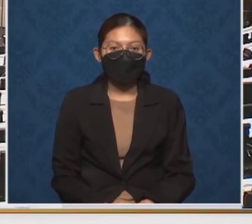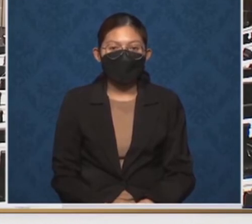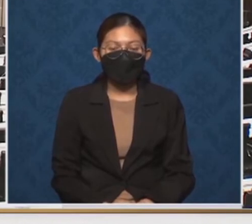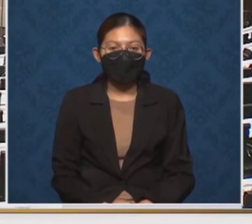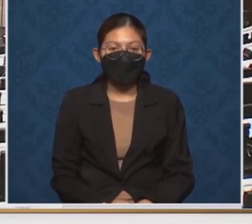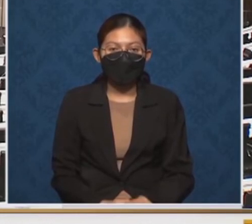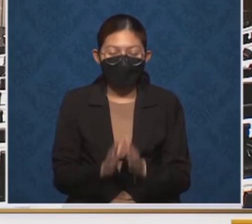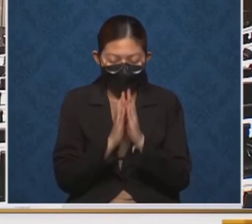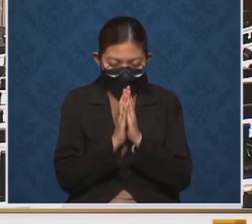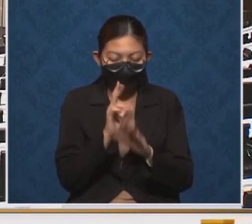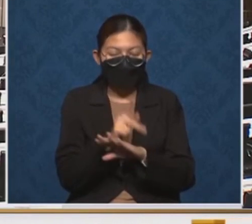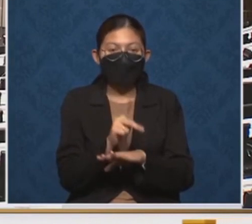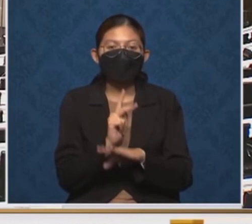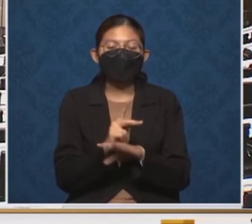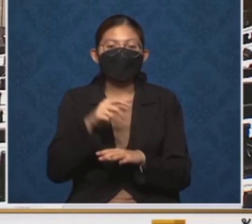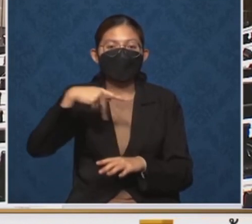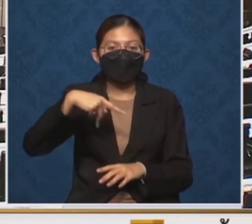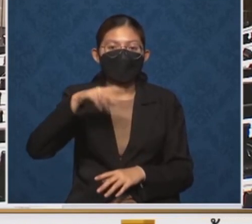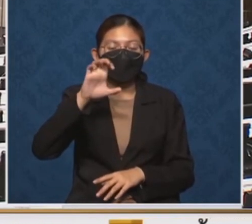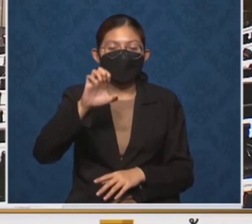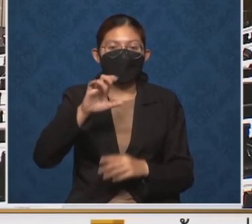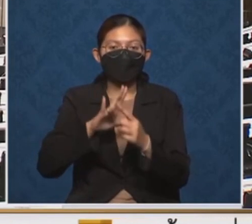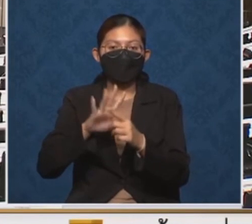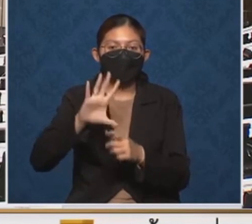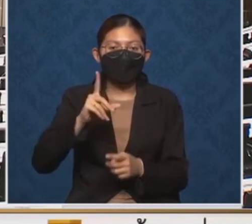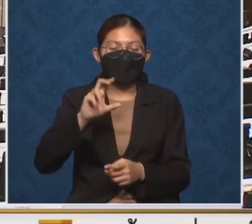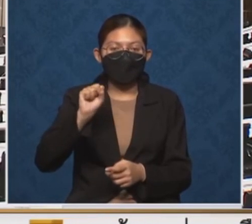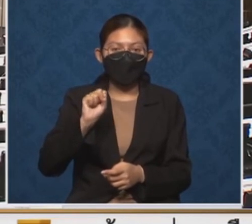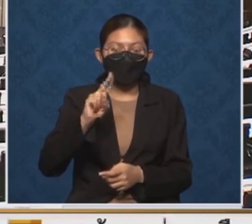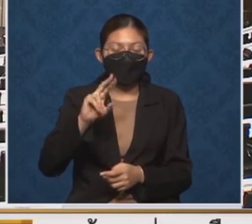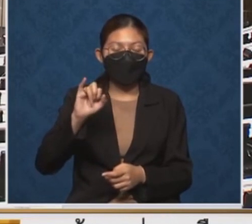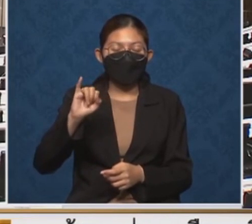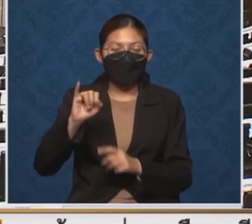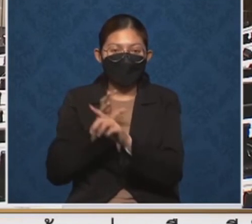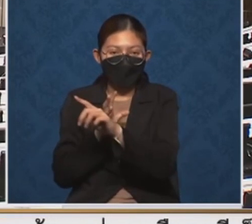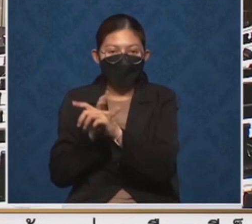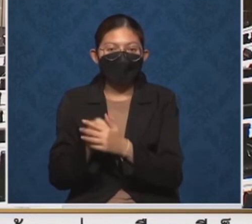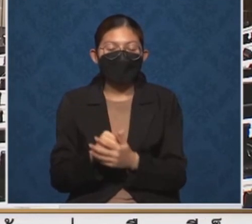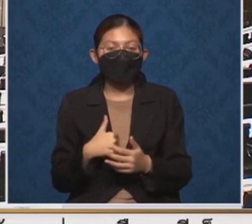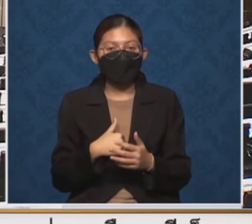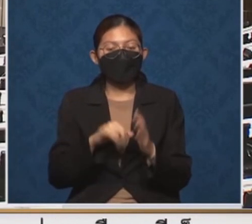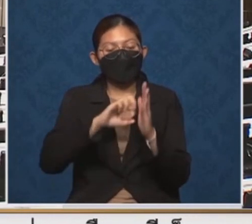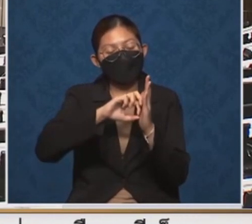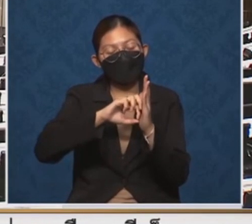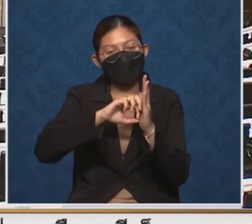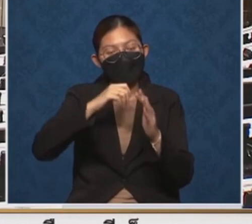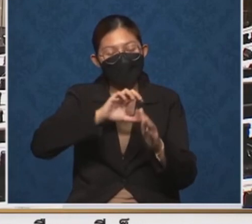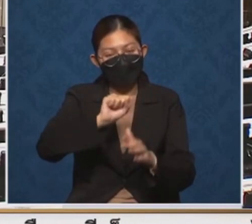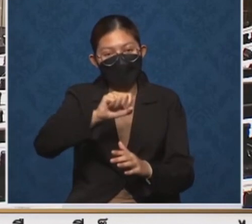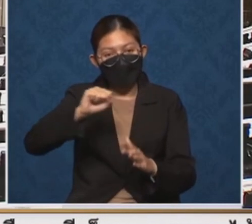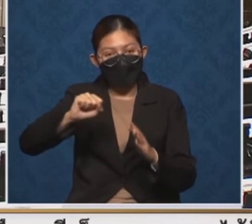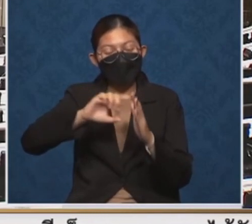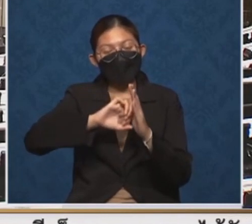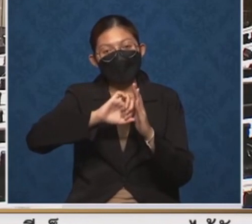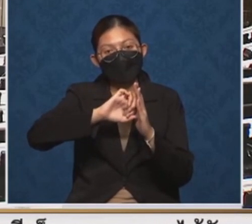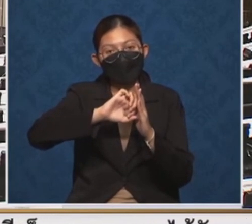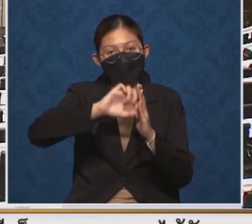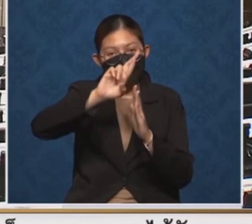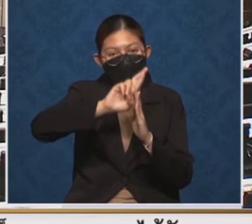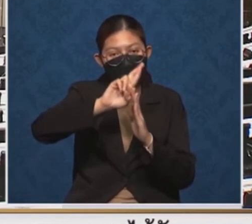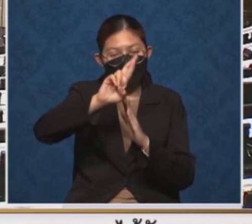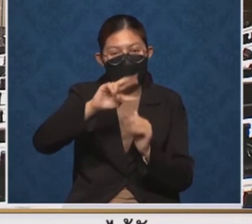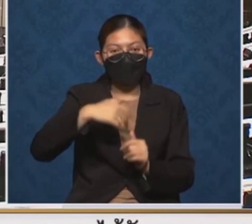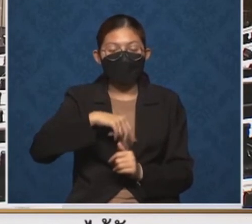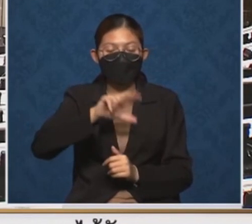กระผมนายพิเชษฐ์เชื้อเมืองพานสมาชิกสภาผู้แทนราษฎรจังหวัดเชียงรายพรรคเพื่อไทยในฐานะ